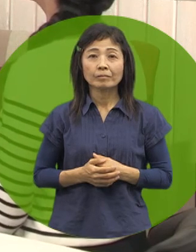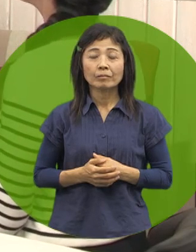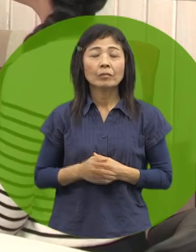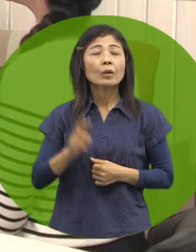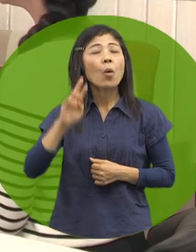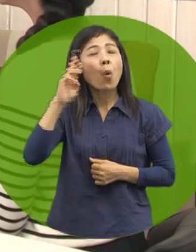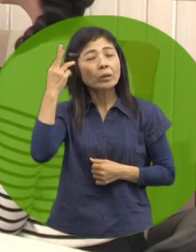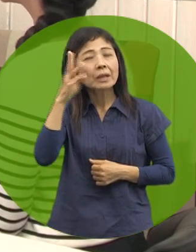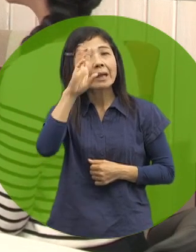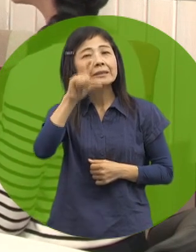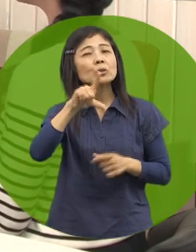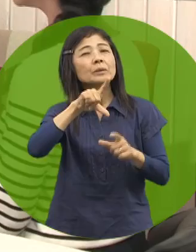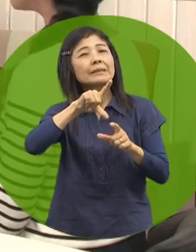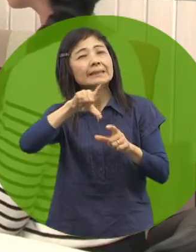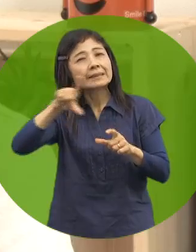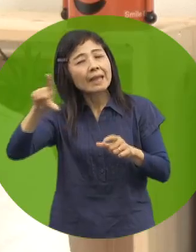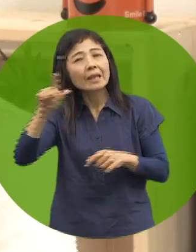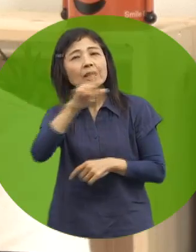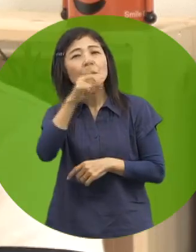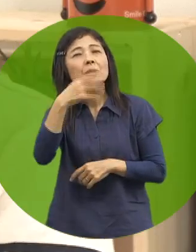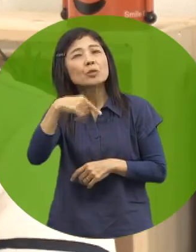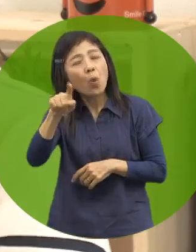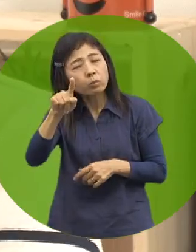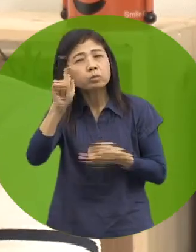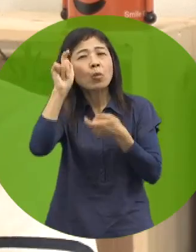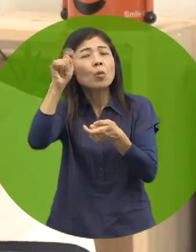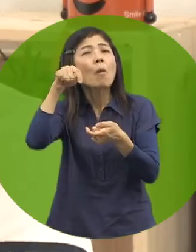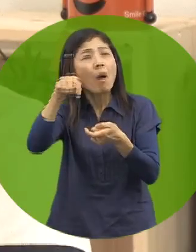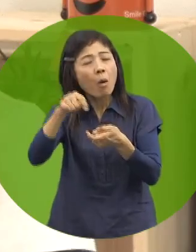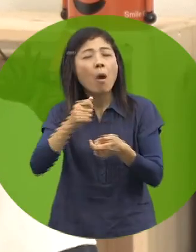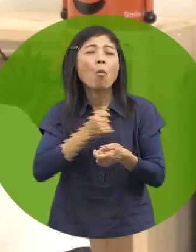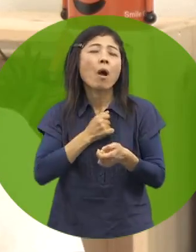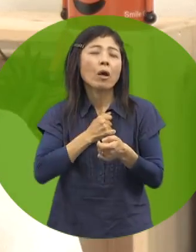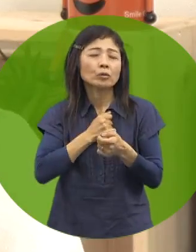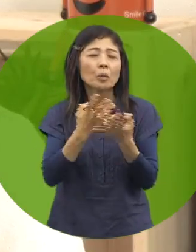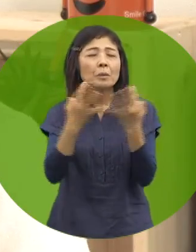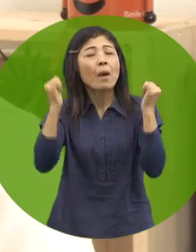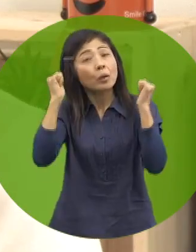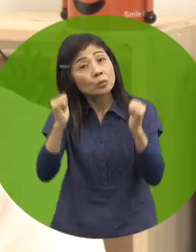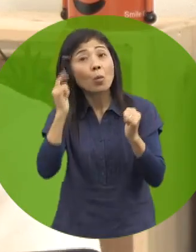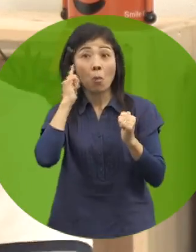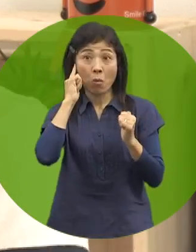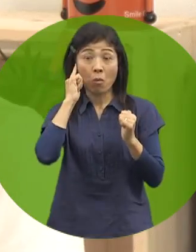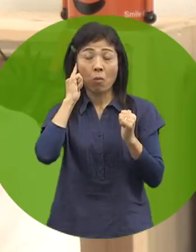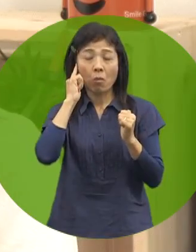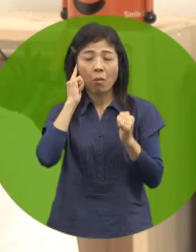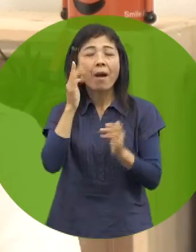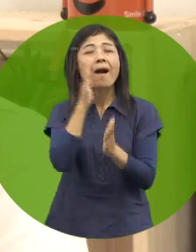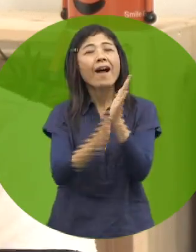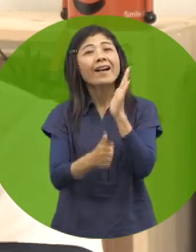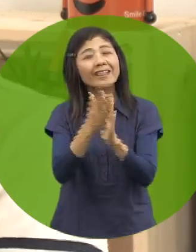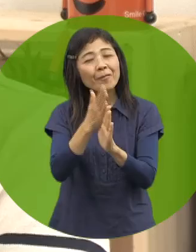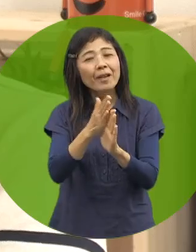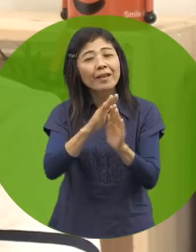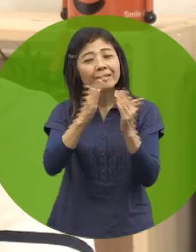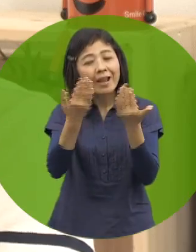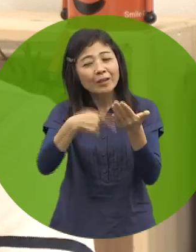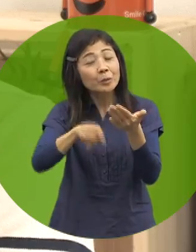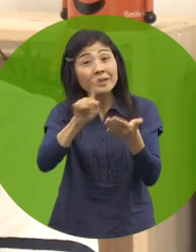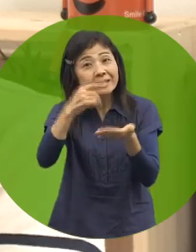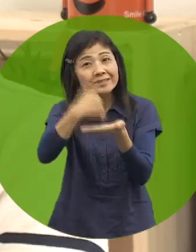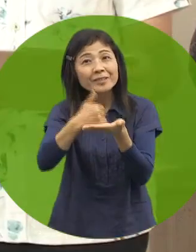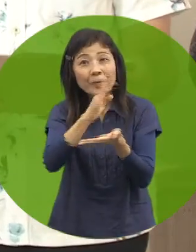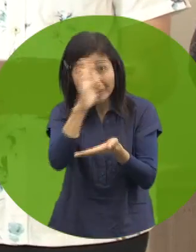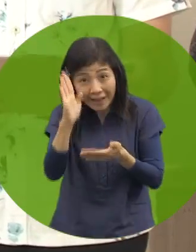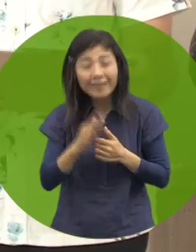この沖縄21世紀ビジョンというキーワード、ご存知の方も多いと思いますが、改めて概要を教えてください